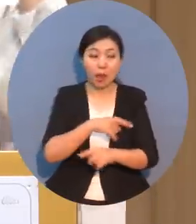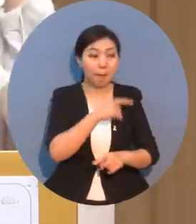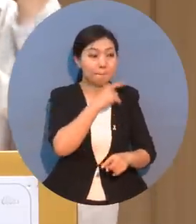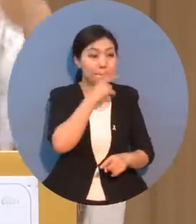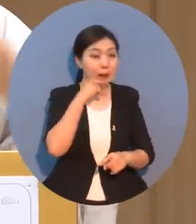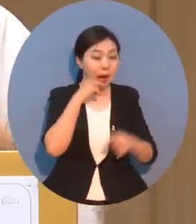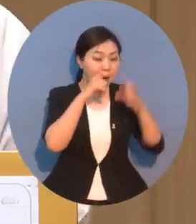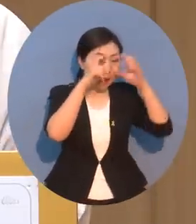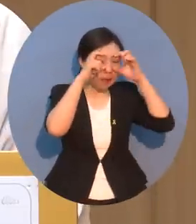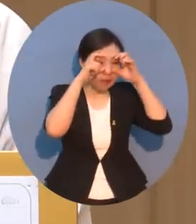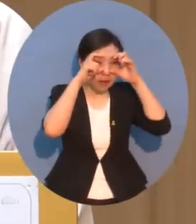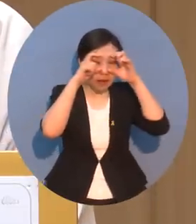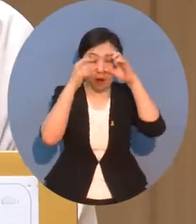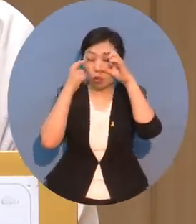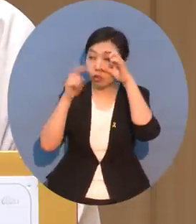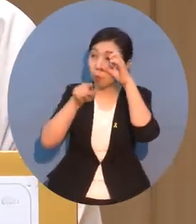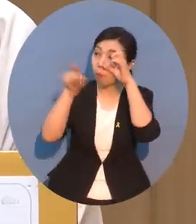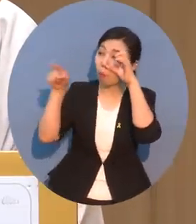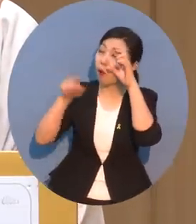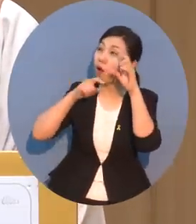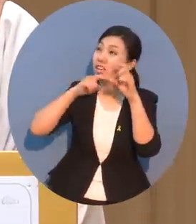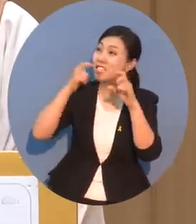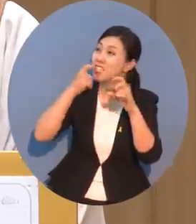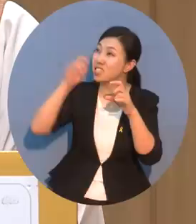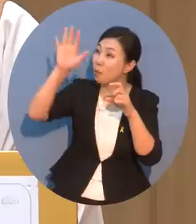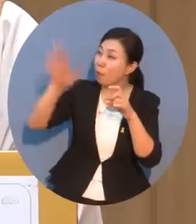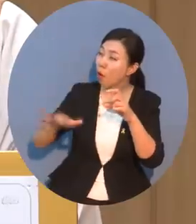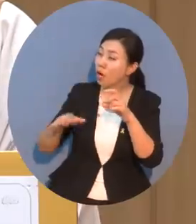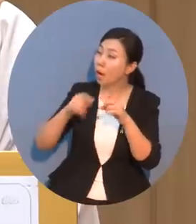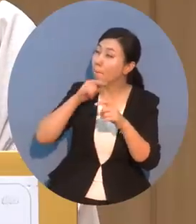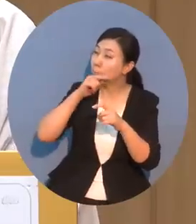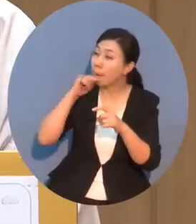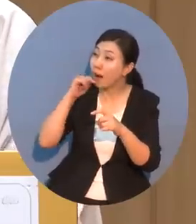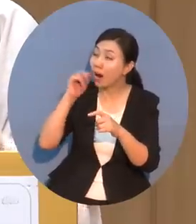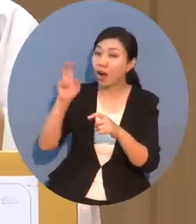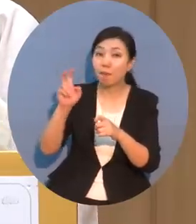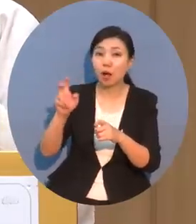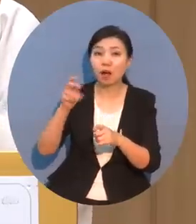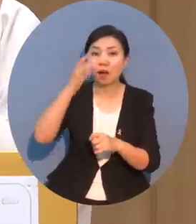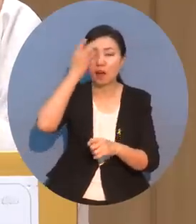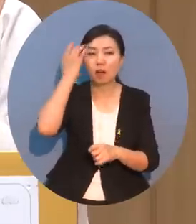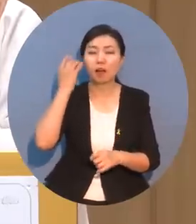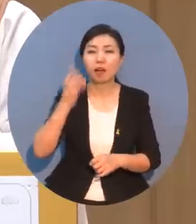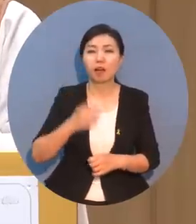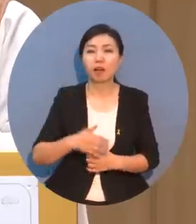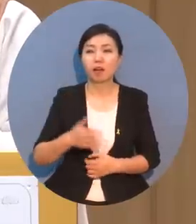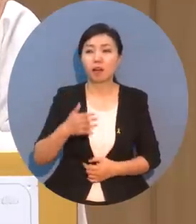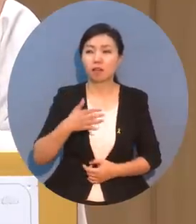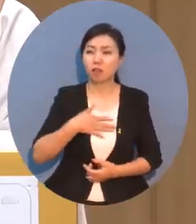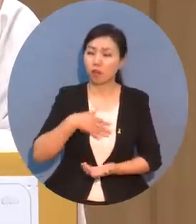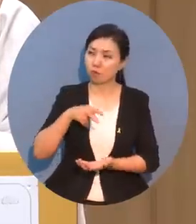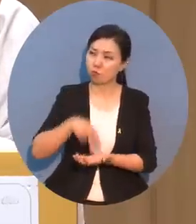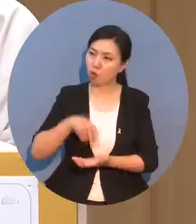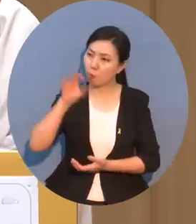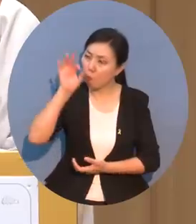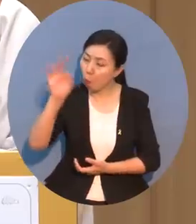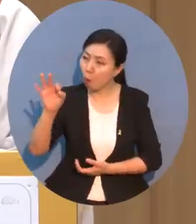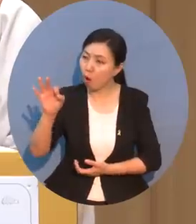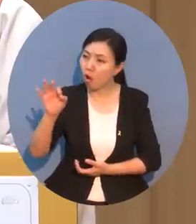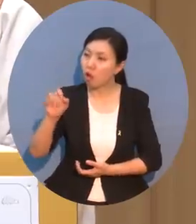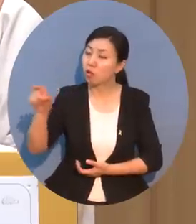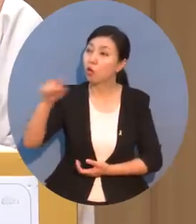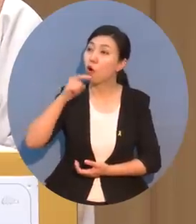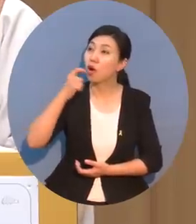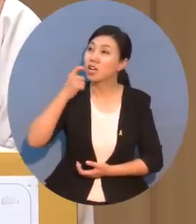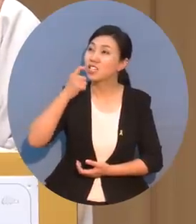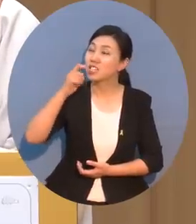막 빨간 색깔이 들어있다. 뭐로 보인다? 빨갛게 보이겠지. 근데 나는 그때 어떤 생각이 들 수